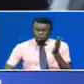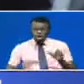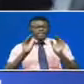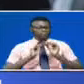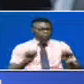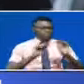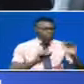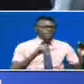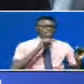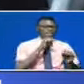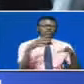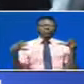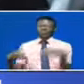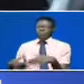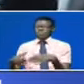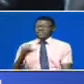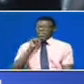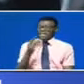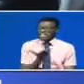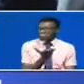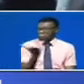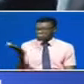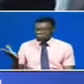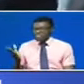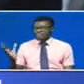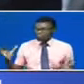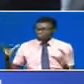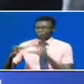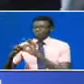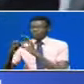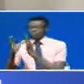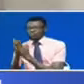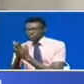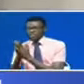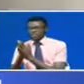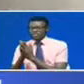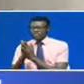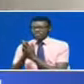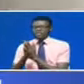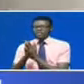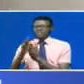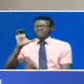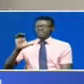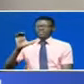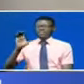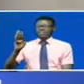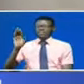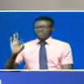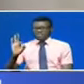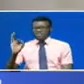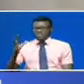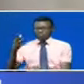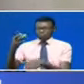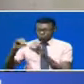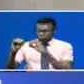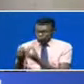wenzangu. Wanaume hawa wanashirikiana na shirika la kibinafsi la utu wa msichana CDF. Shirika linaloelekeza nguvu